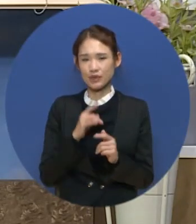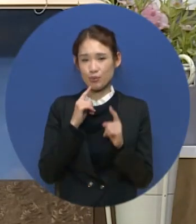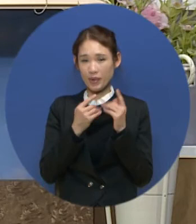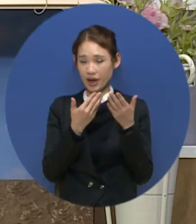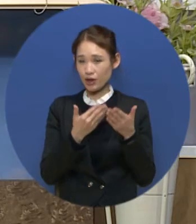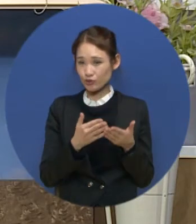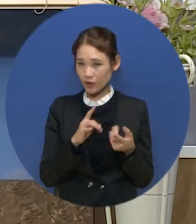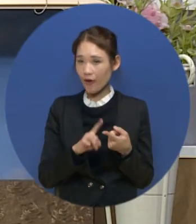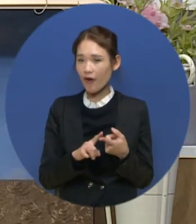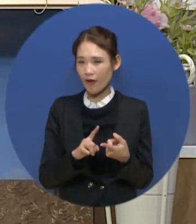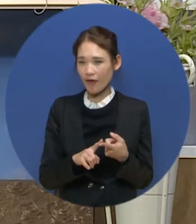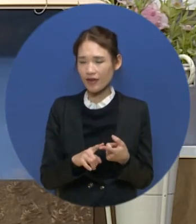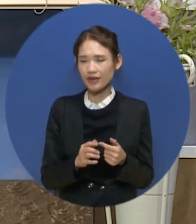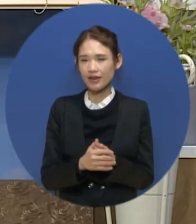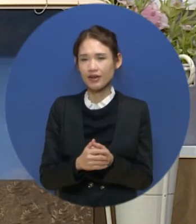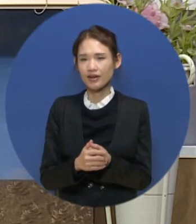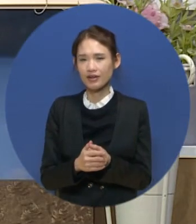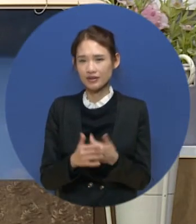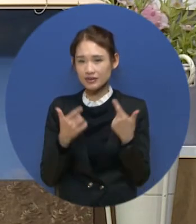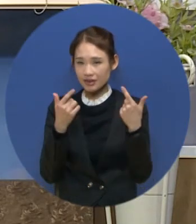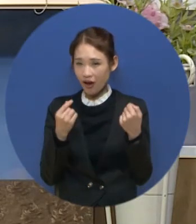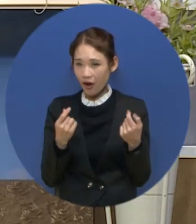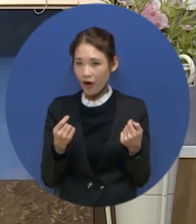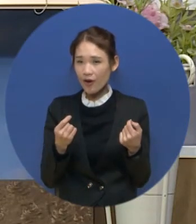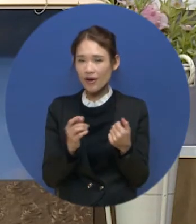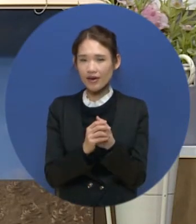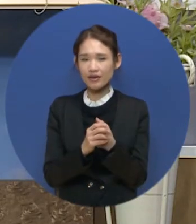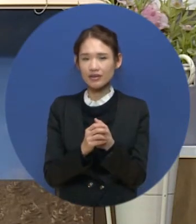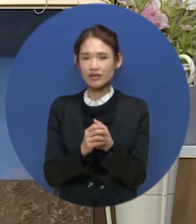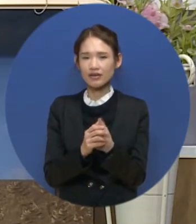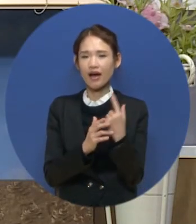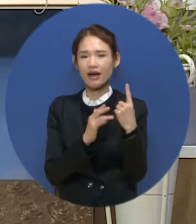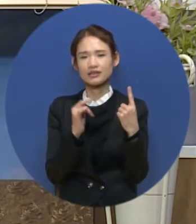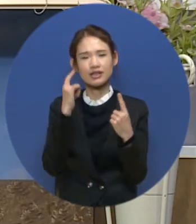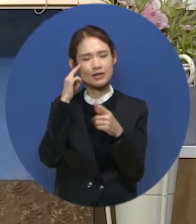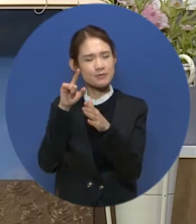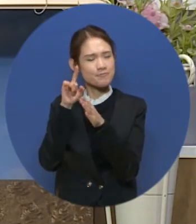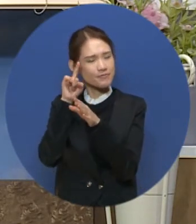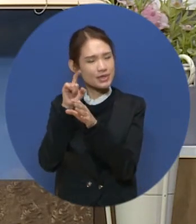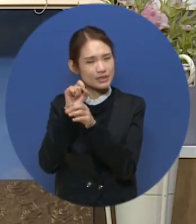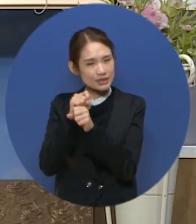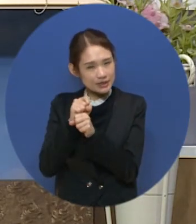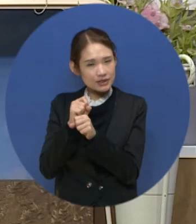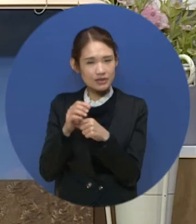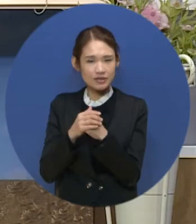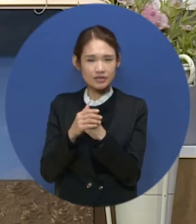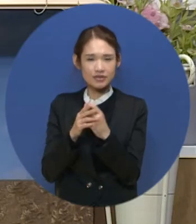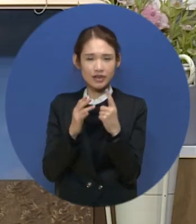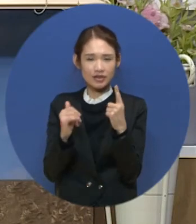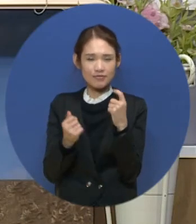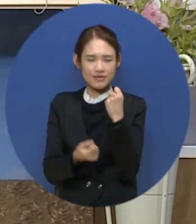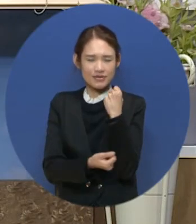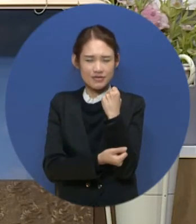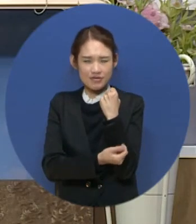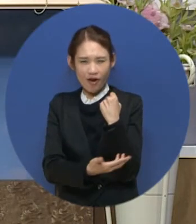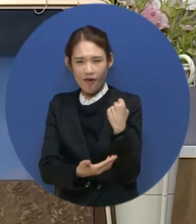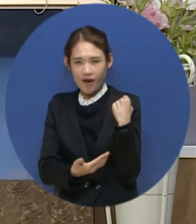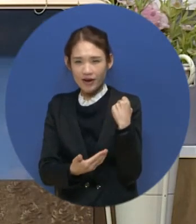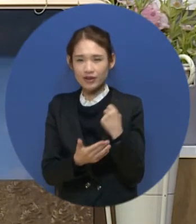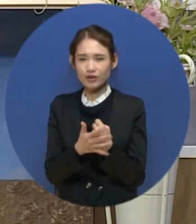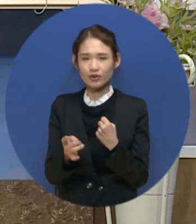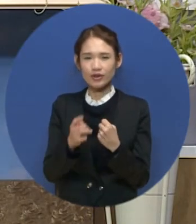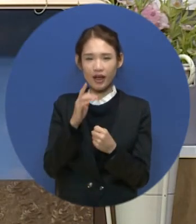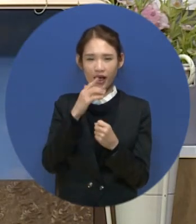처음에 그 말씀해 주셨던 분처럼 그 한 사람의 의지 그리고 또 그 한 사람의 영향력이 결국에는 그